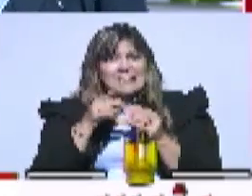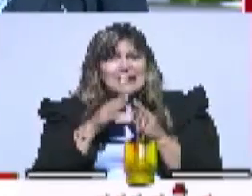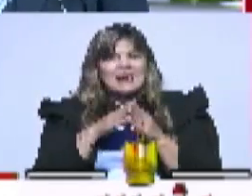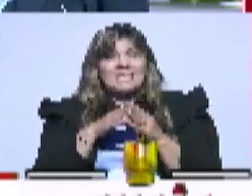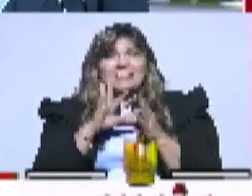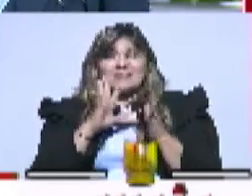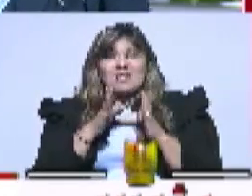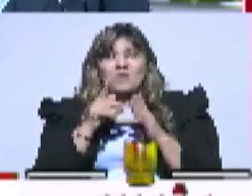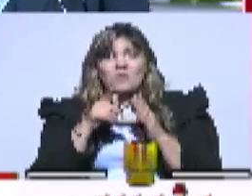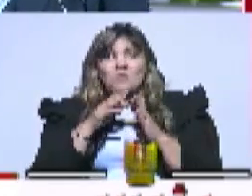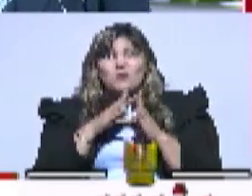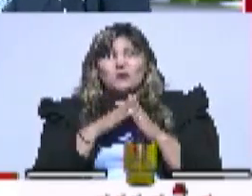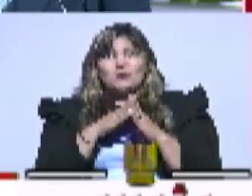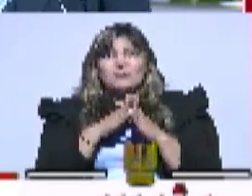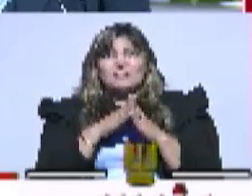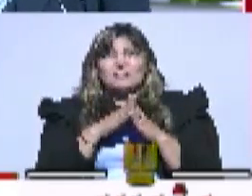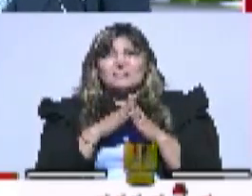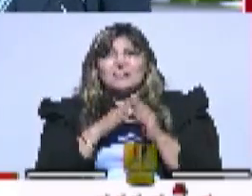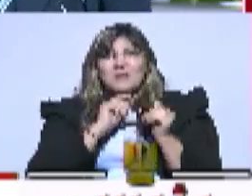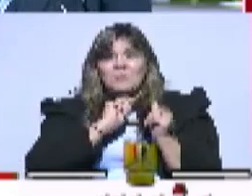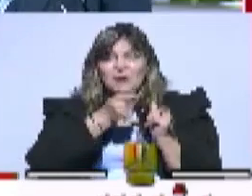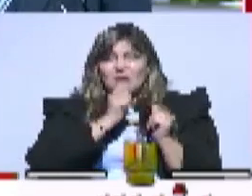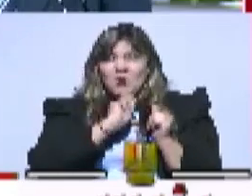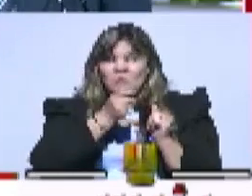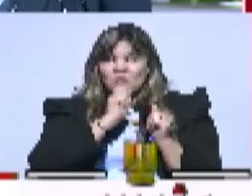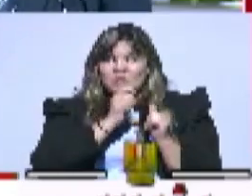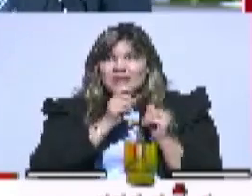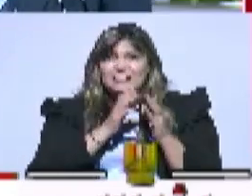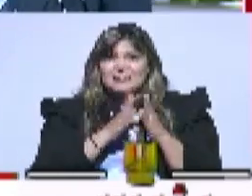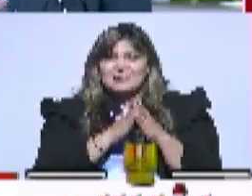قد تكون من المذيعين